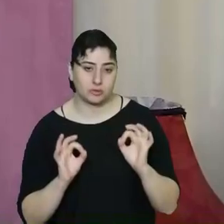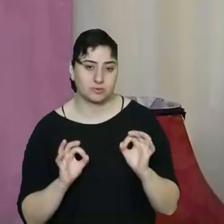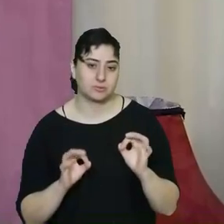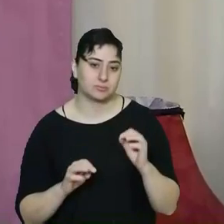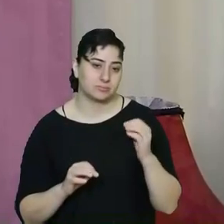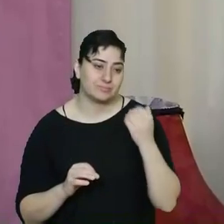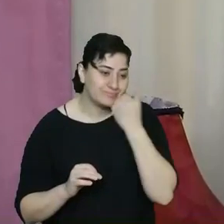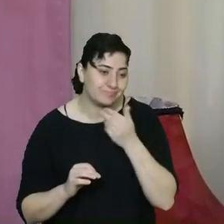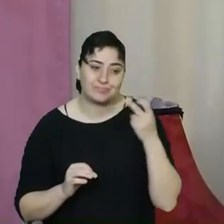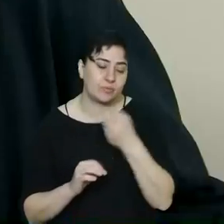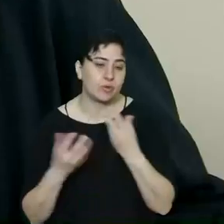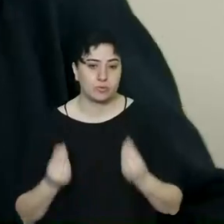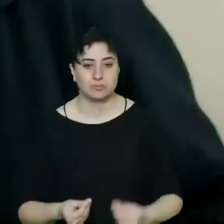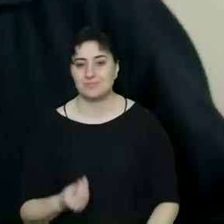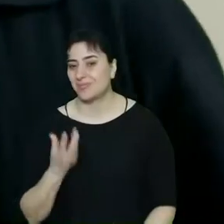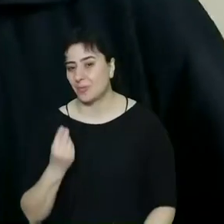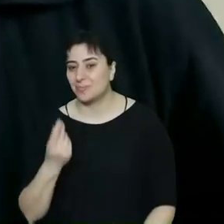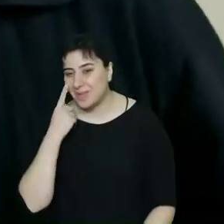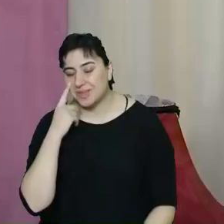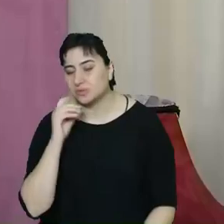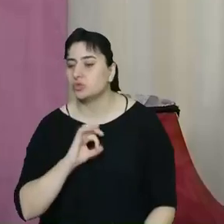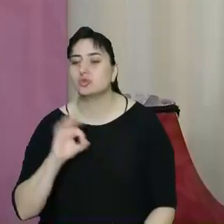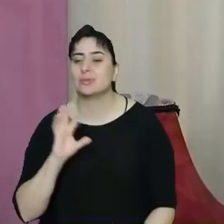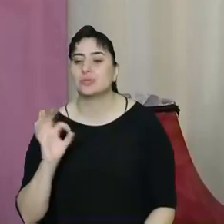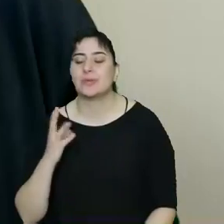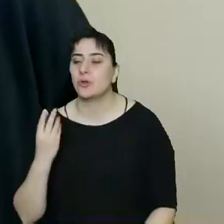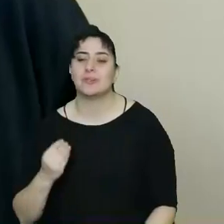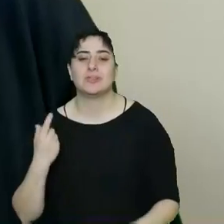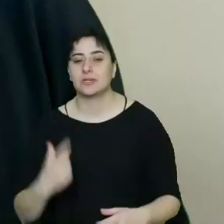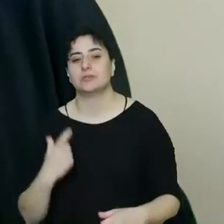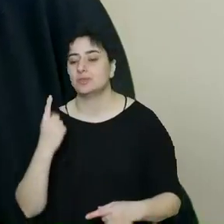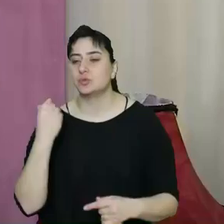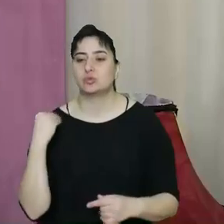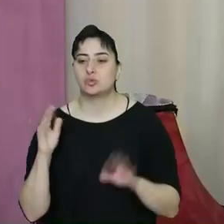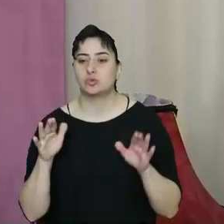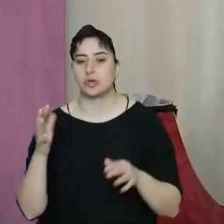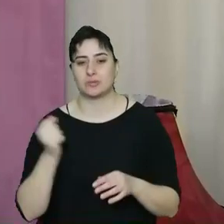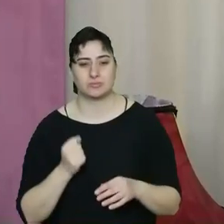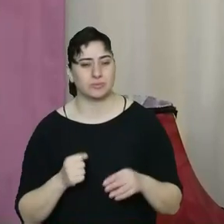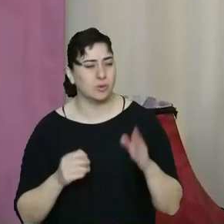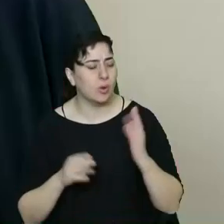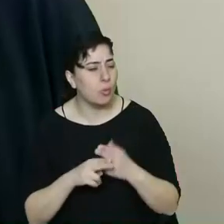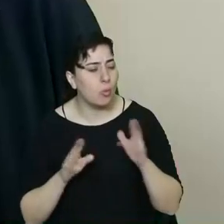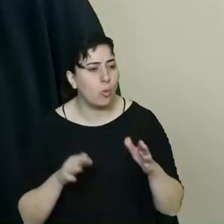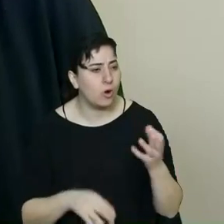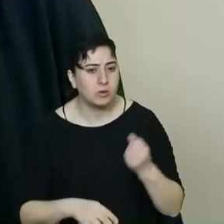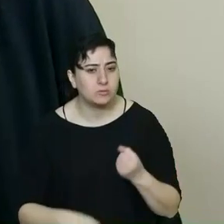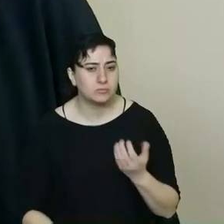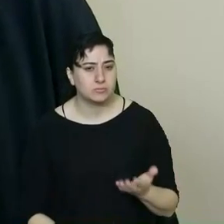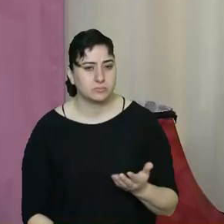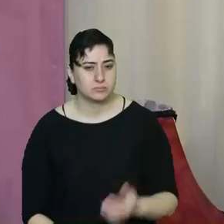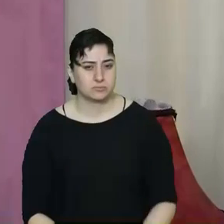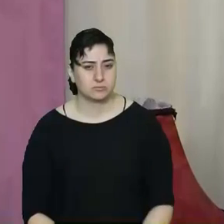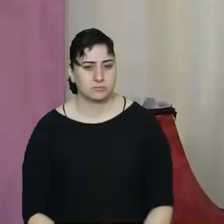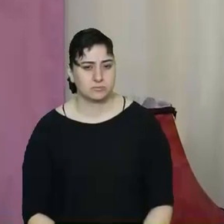Bey'e kakalamaya çalışacağız. Tamam, tamam çok güzel, süper. O zaman hemen gidelim bir tane yeni kuş alalım. Hemen gidelim bir kuş alalım. Hemen gidelim bir